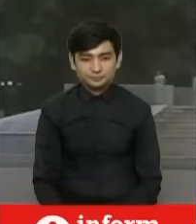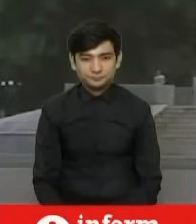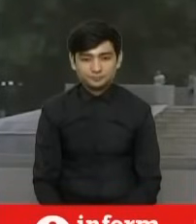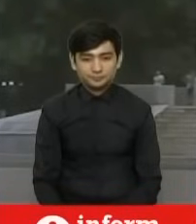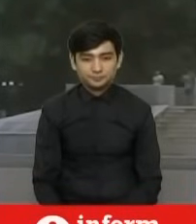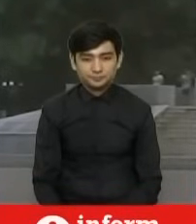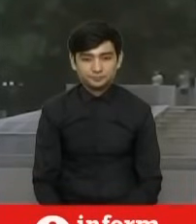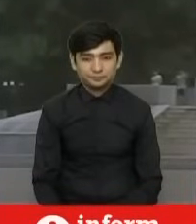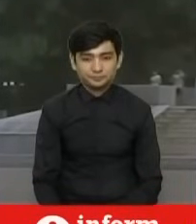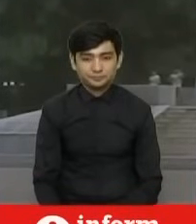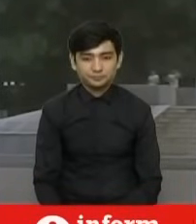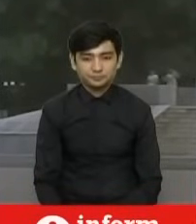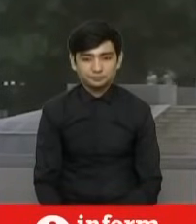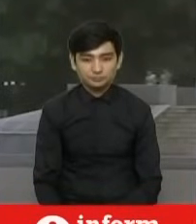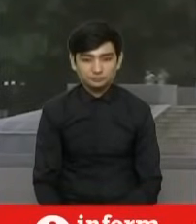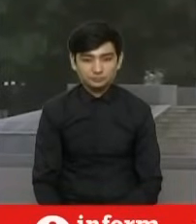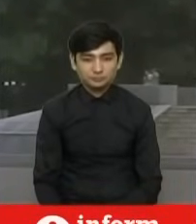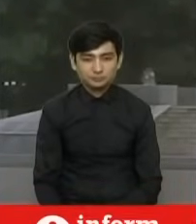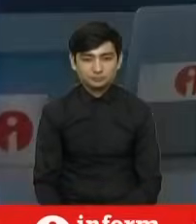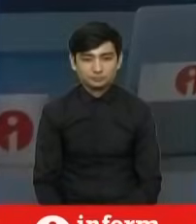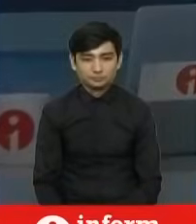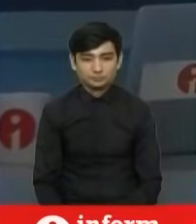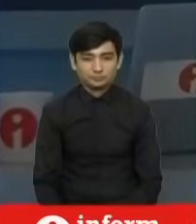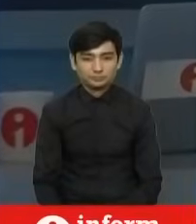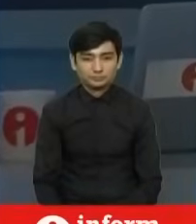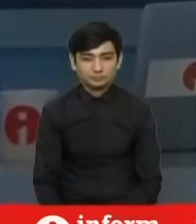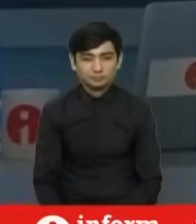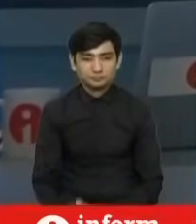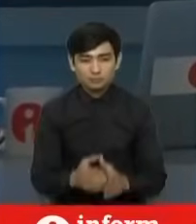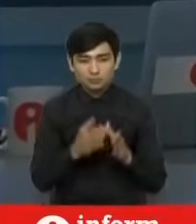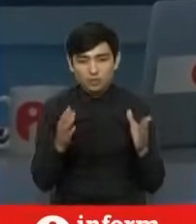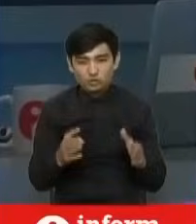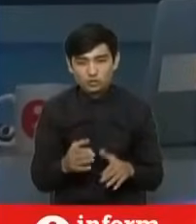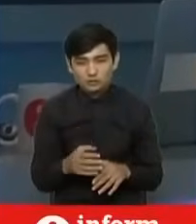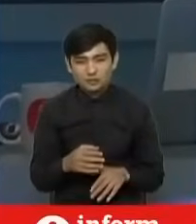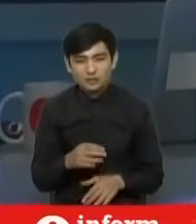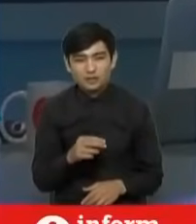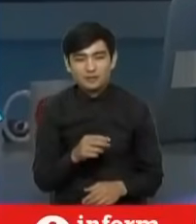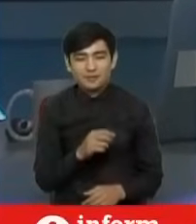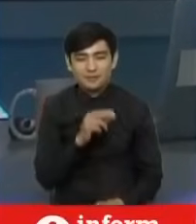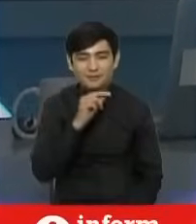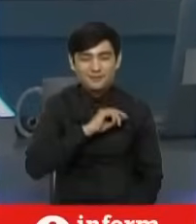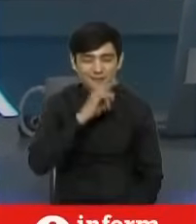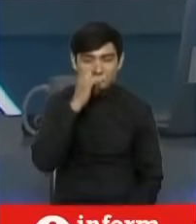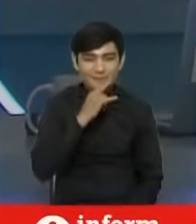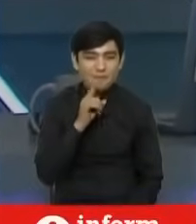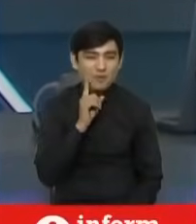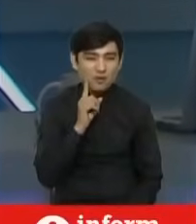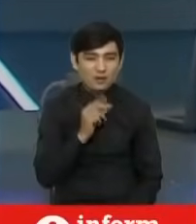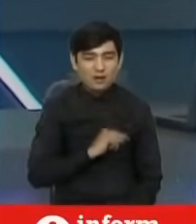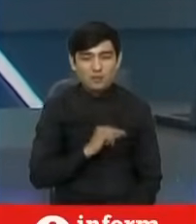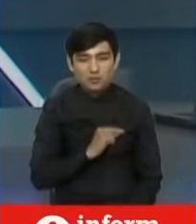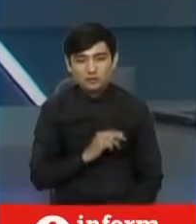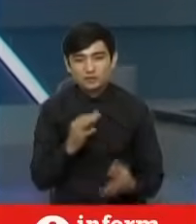Виталий Обрежа, Информбюро, область Улытау. Все больше представителей казахстанской молодежи предпочитают работу